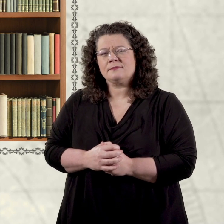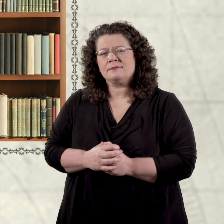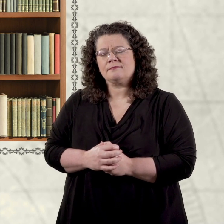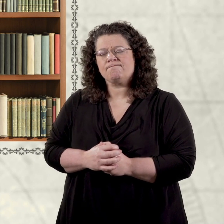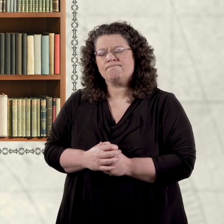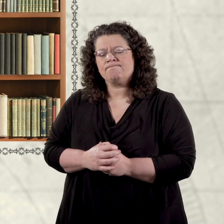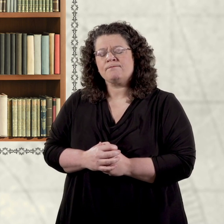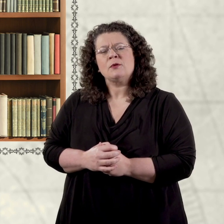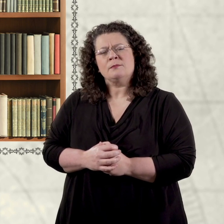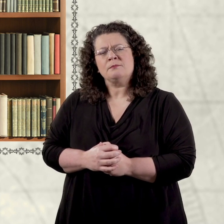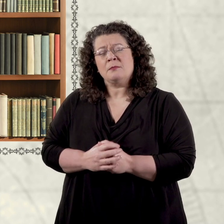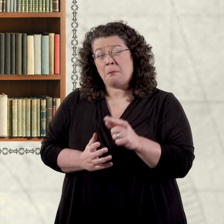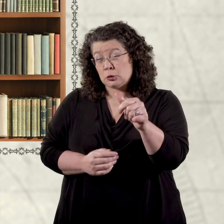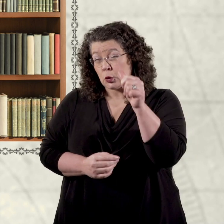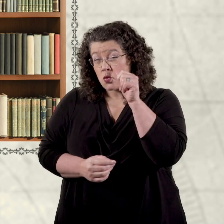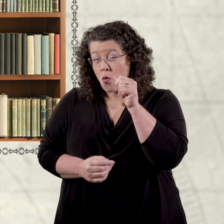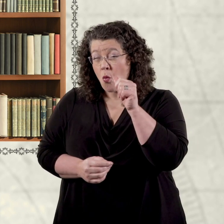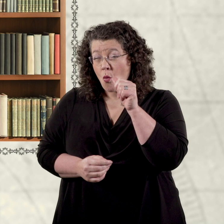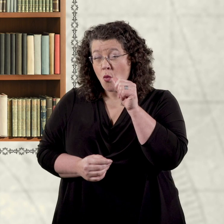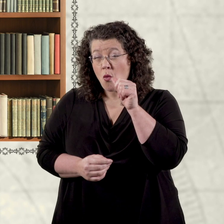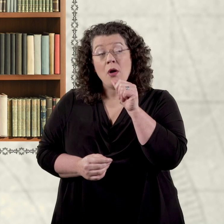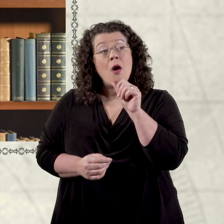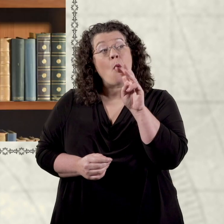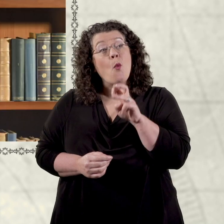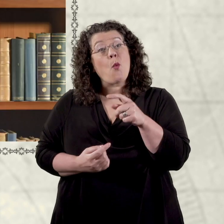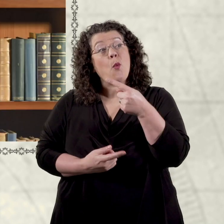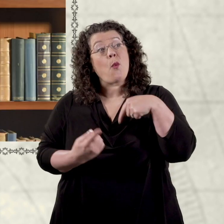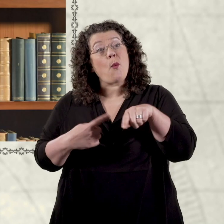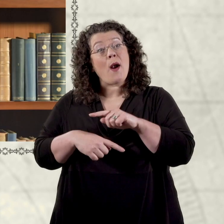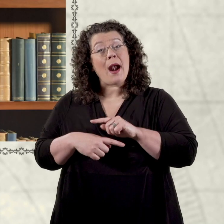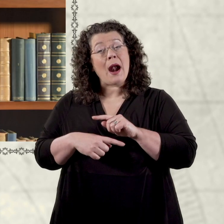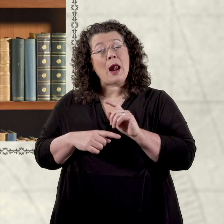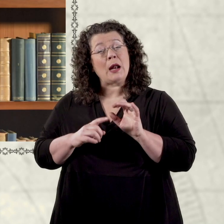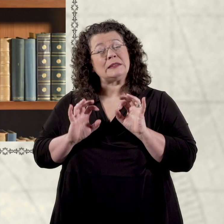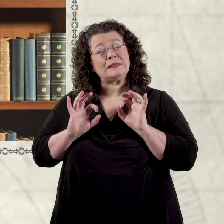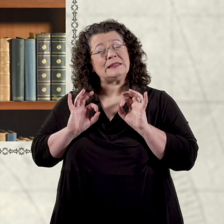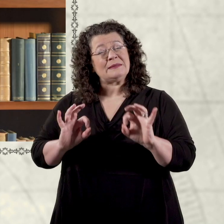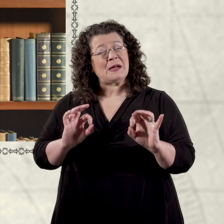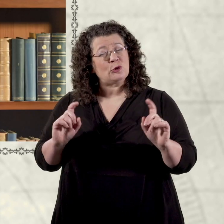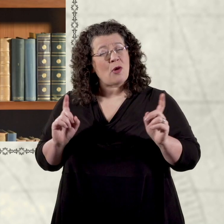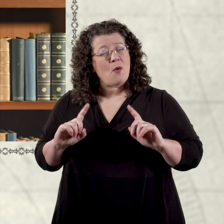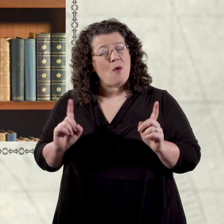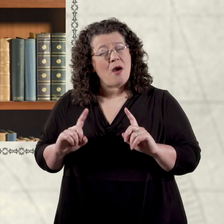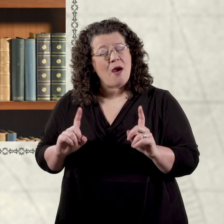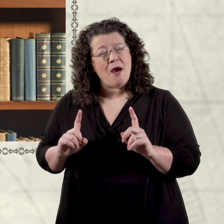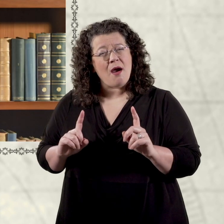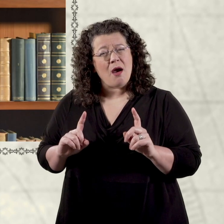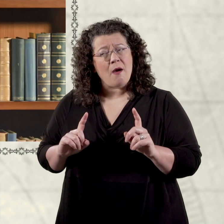Ond da chi'n gwybod beth sy'n arbennig amdana ni'r Cymru? Dydy anghofio ddim yn